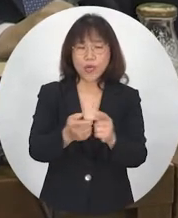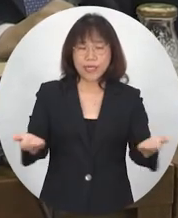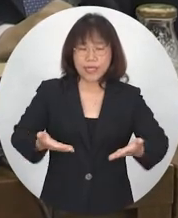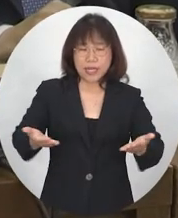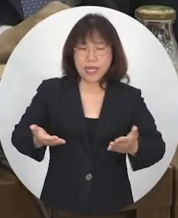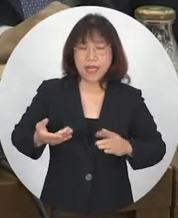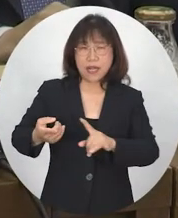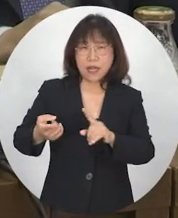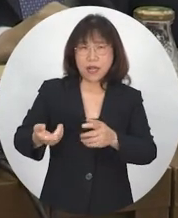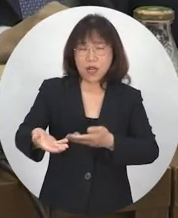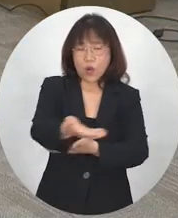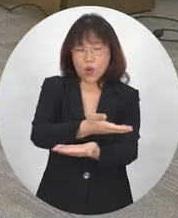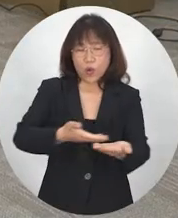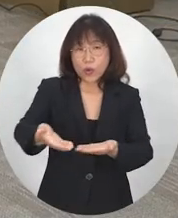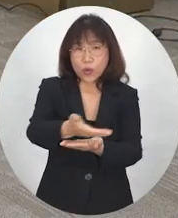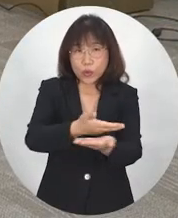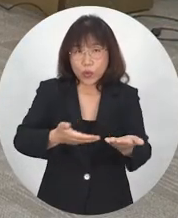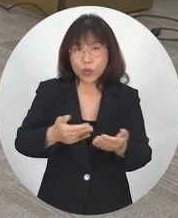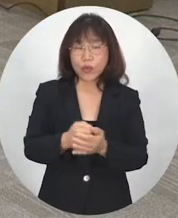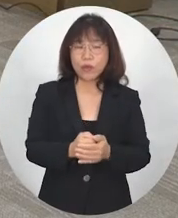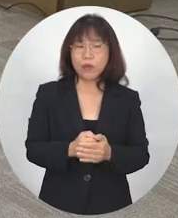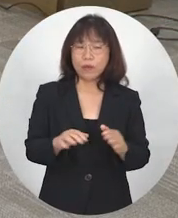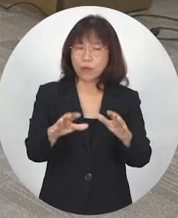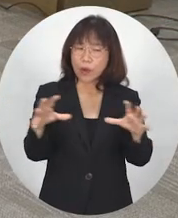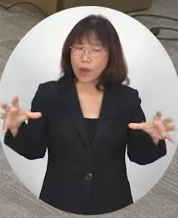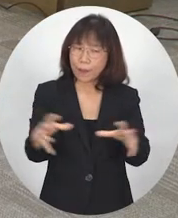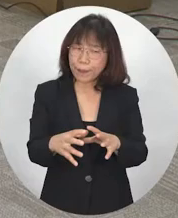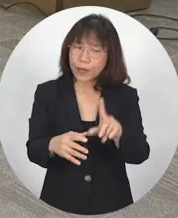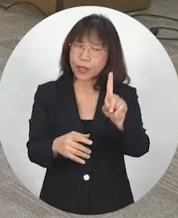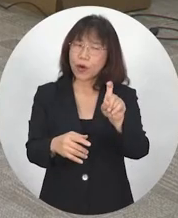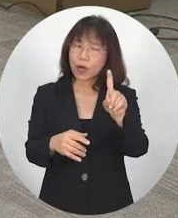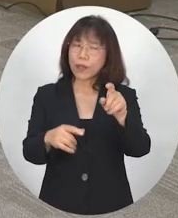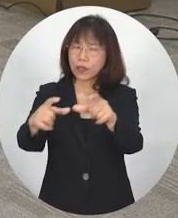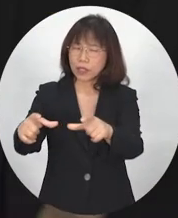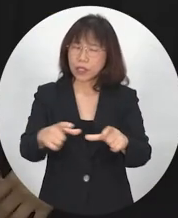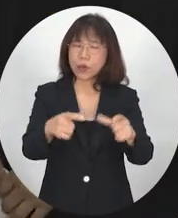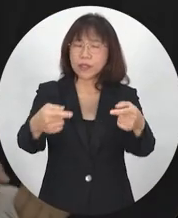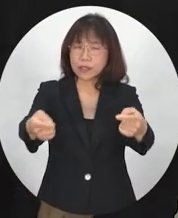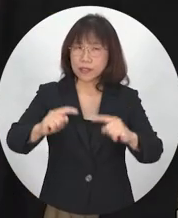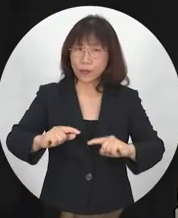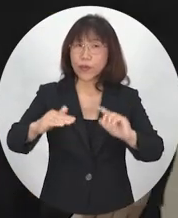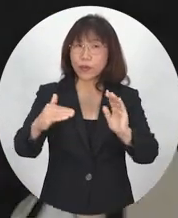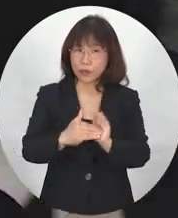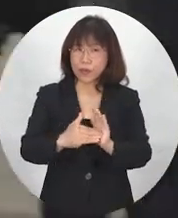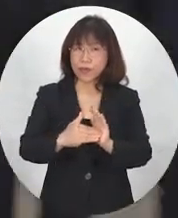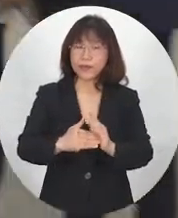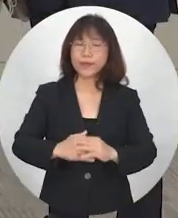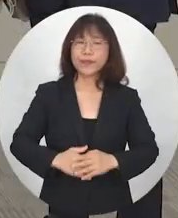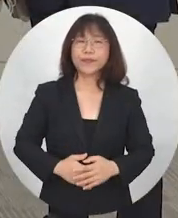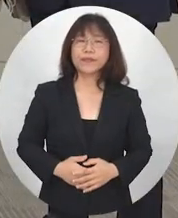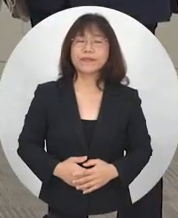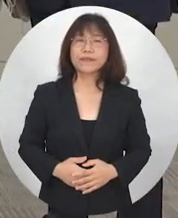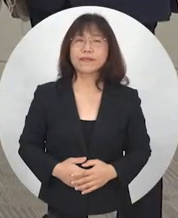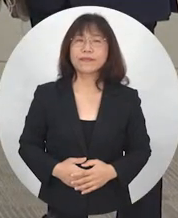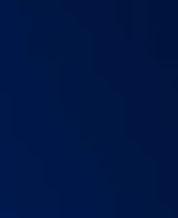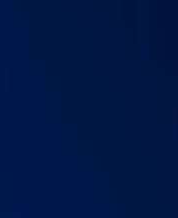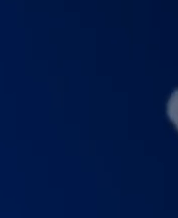현황 등을 상호 공유해 원활한 협력을 위해 구성됐으며 모두 11개 기관이 참여하고 있습니다.